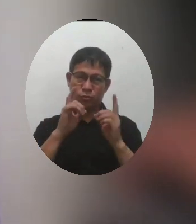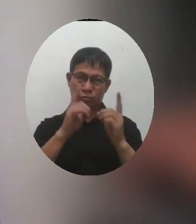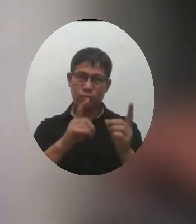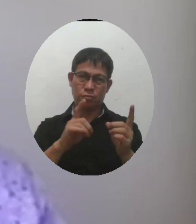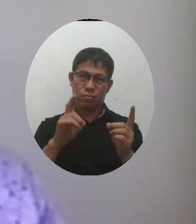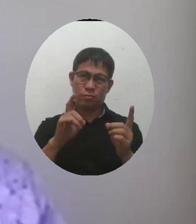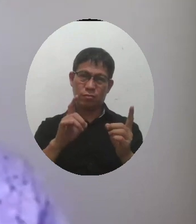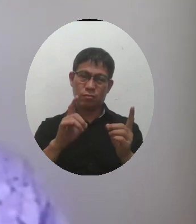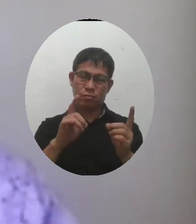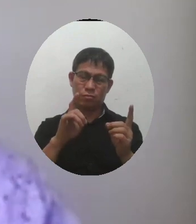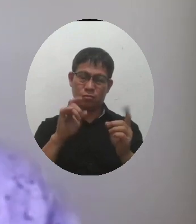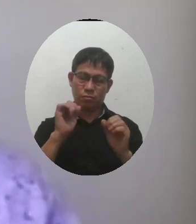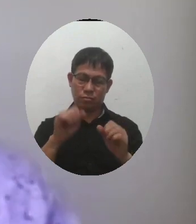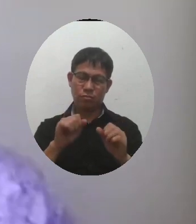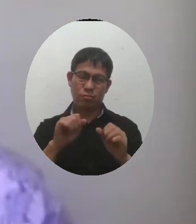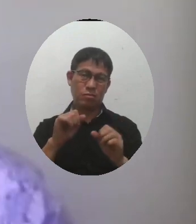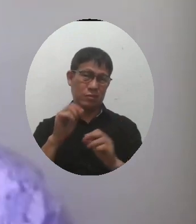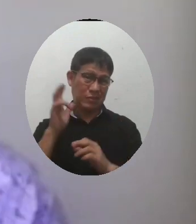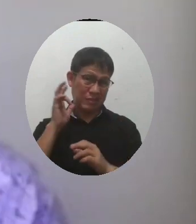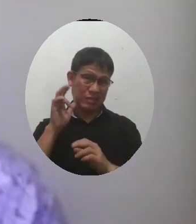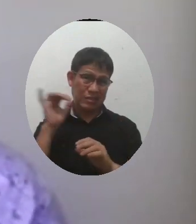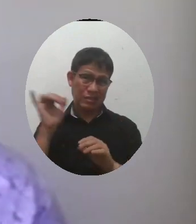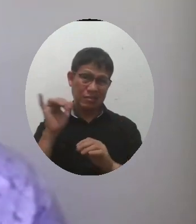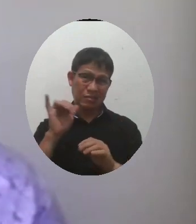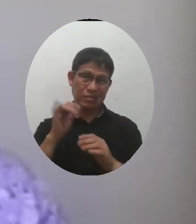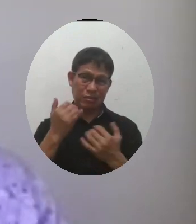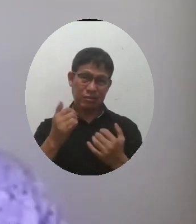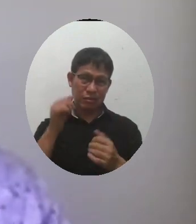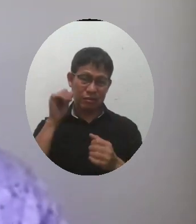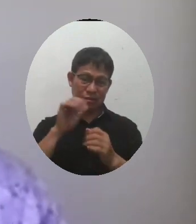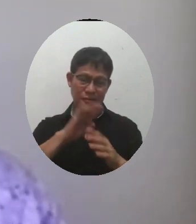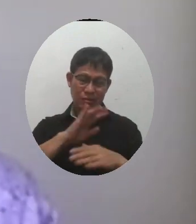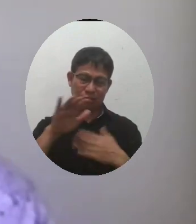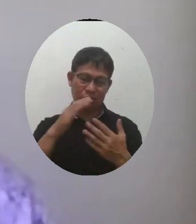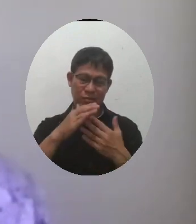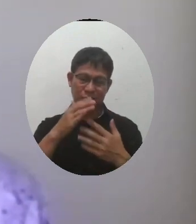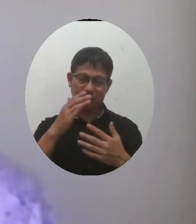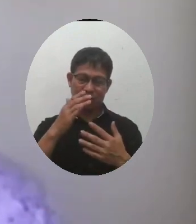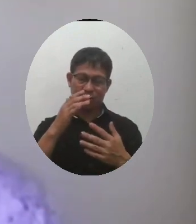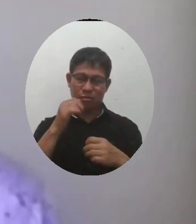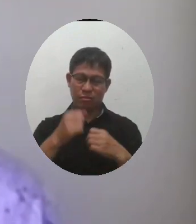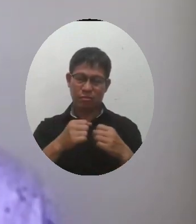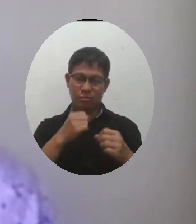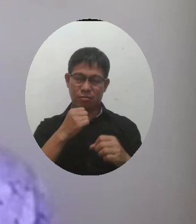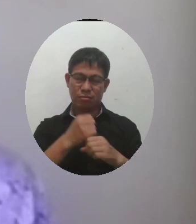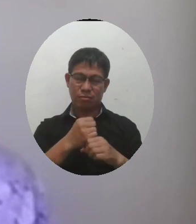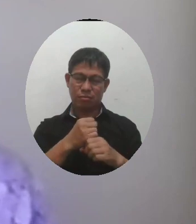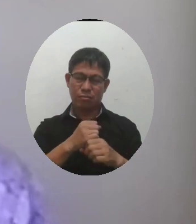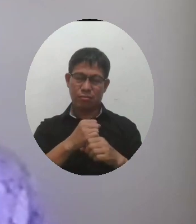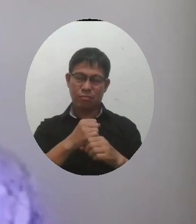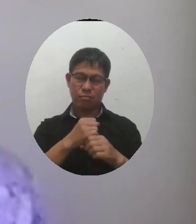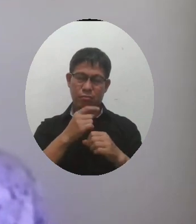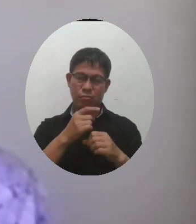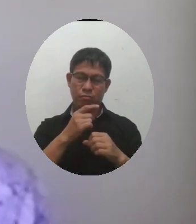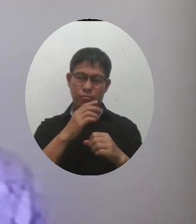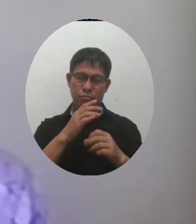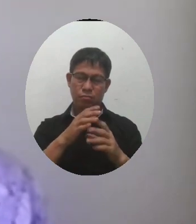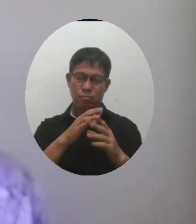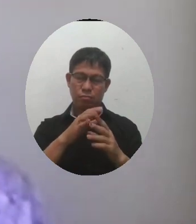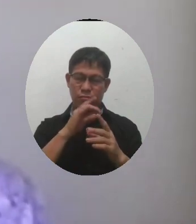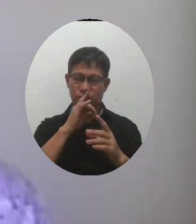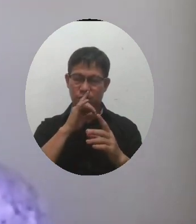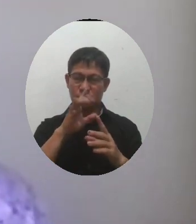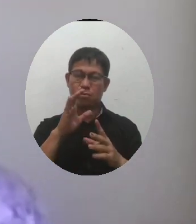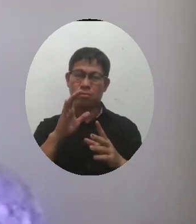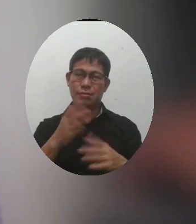makapag-aral. Sa araw na ito, naaalala natin ang lahat ng mga sakripisyo at pagmamalasakit ng ating mga ina. Happy